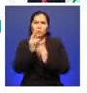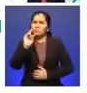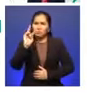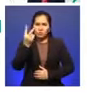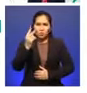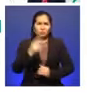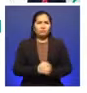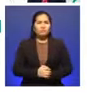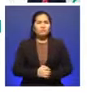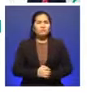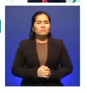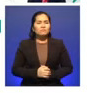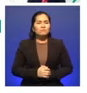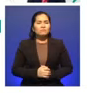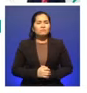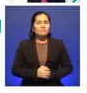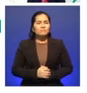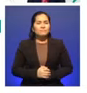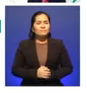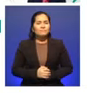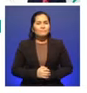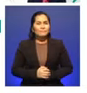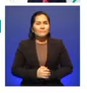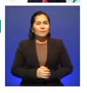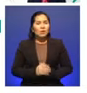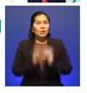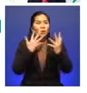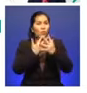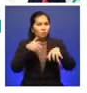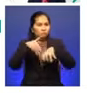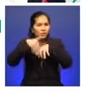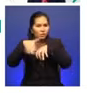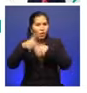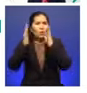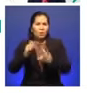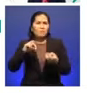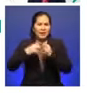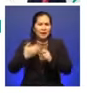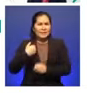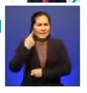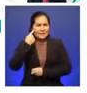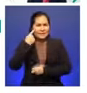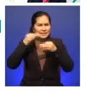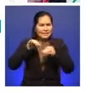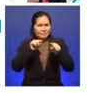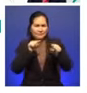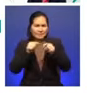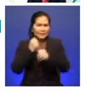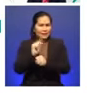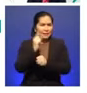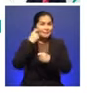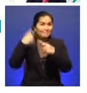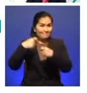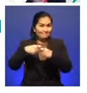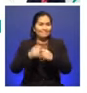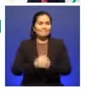แน่นอนค่ะแม้บุคคลที่อยู่ทางด้านนอกเมื่อเกิดปัญหายังตัดสินใจได้ยากเย็นแต่ยังมีวิธี